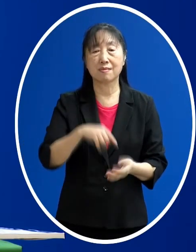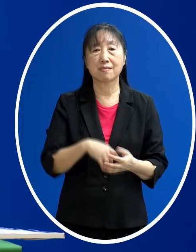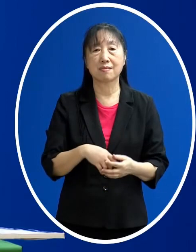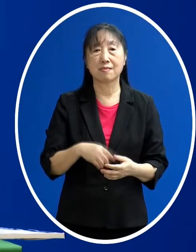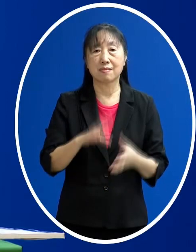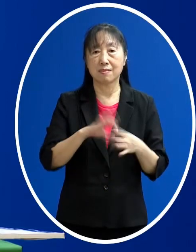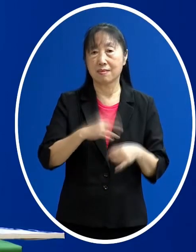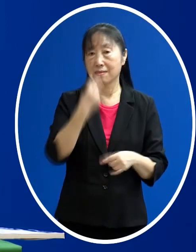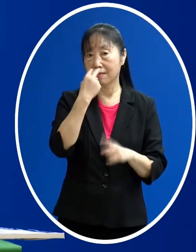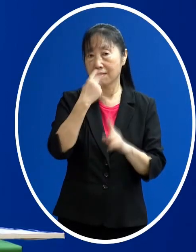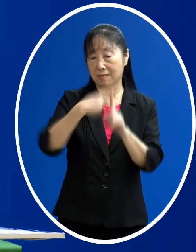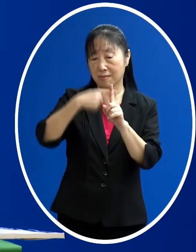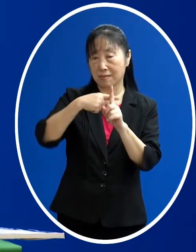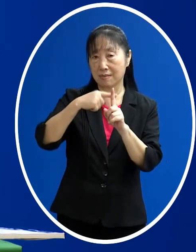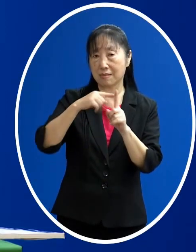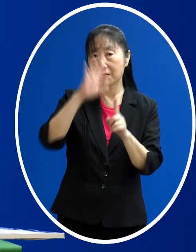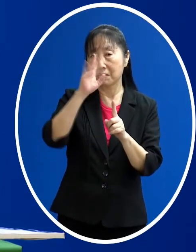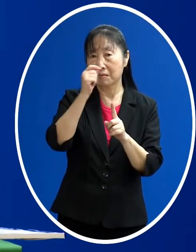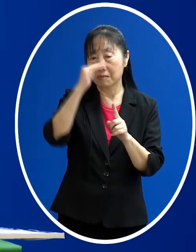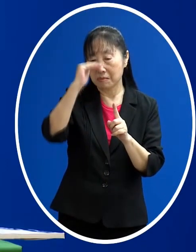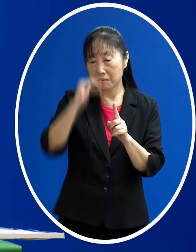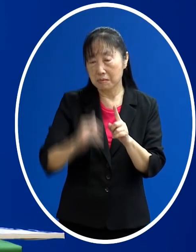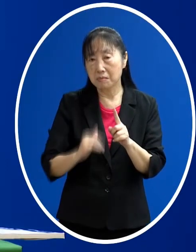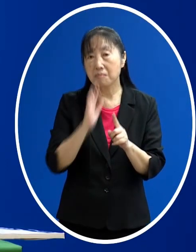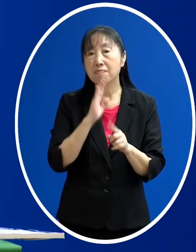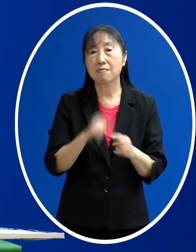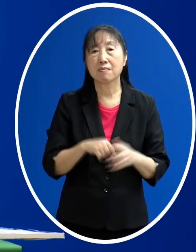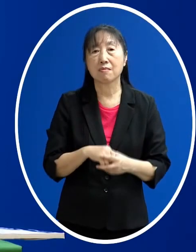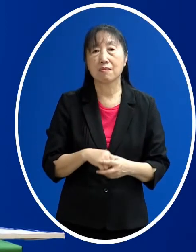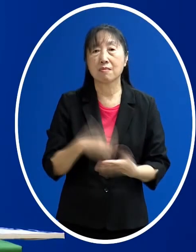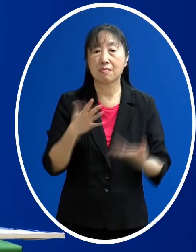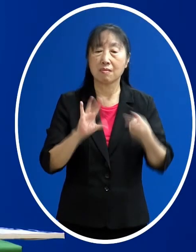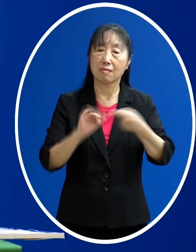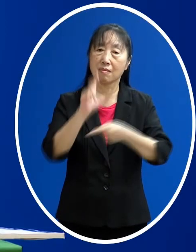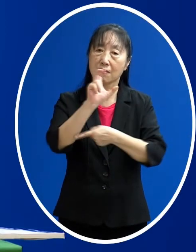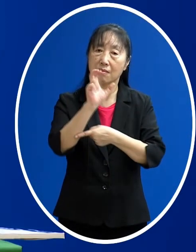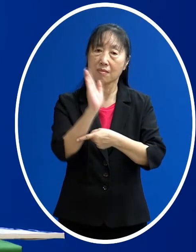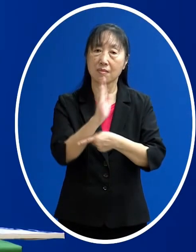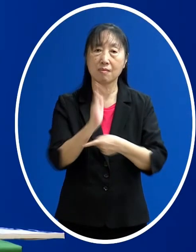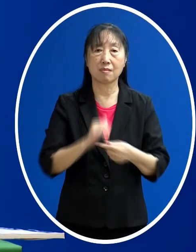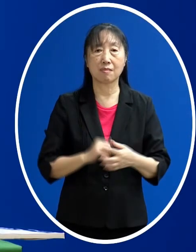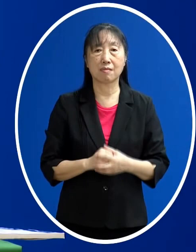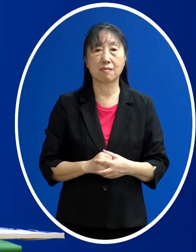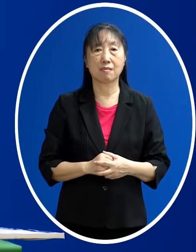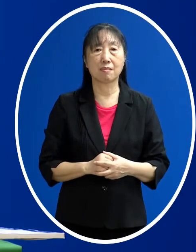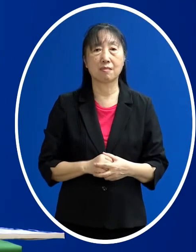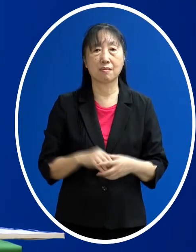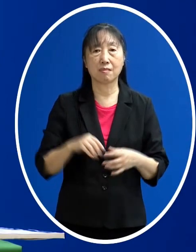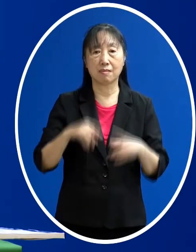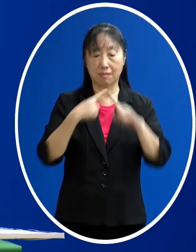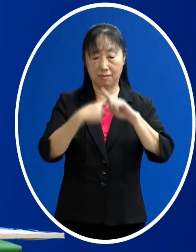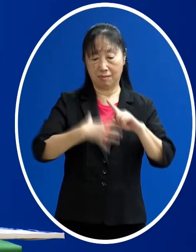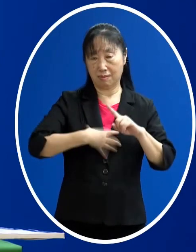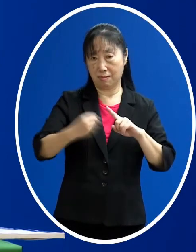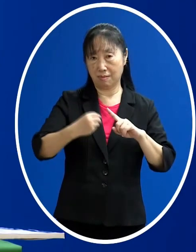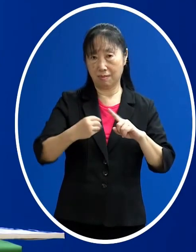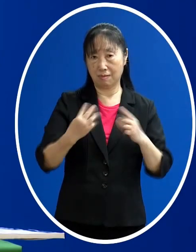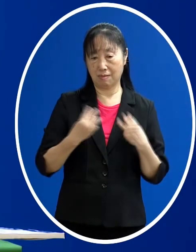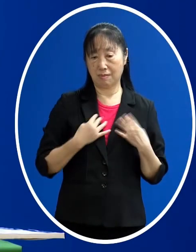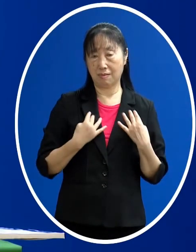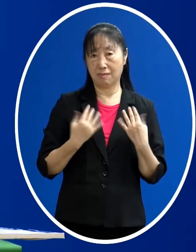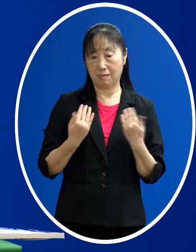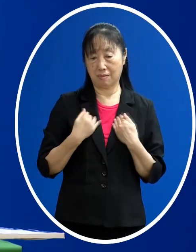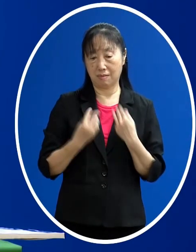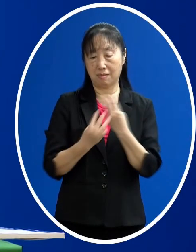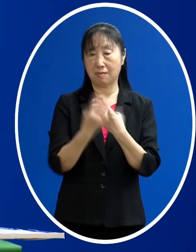度就有一个偏低的状况，血氧浓度测起来只有70%。那有照了 X 光，并没有发现有肺炎，不